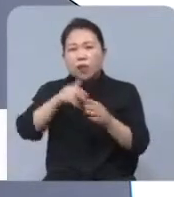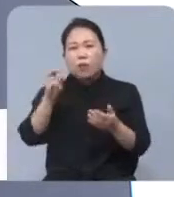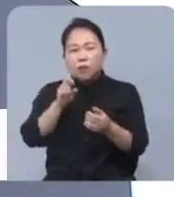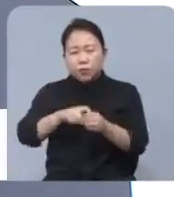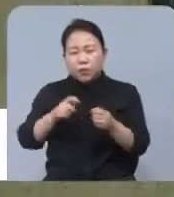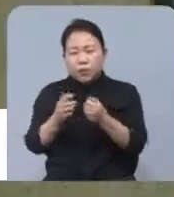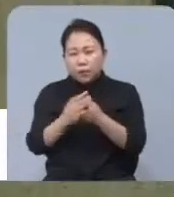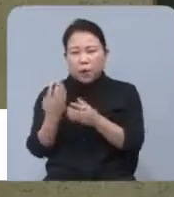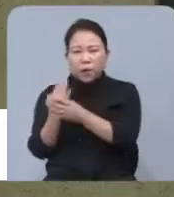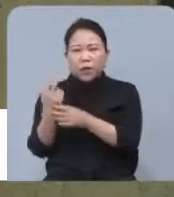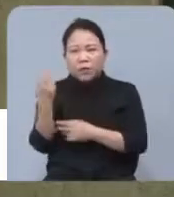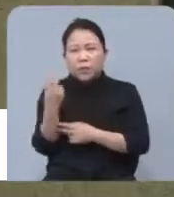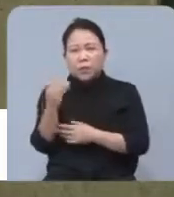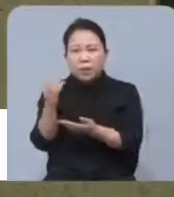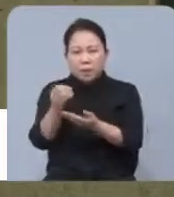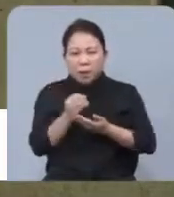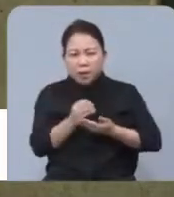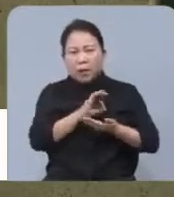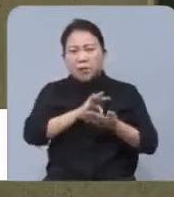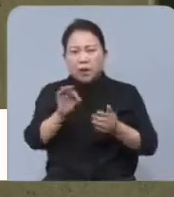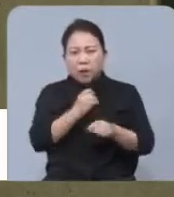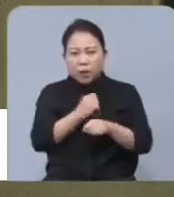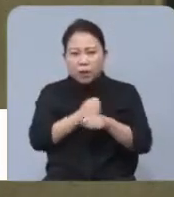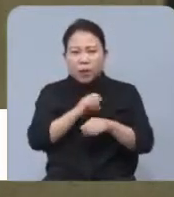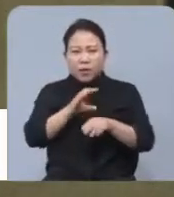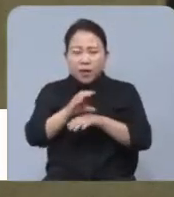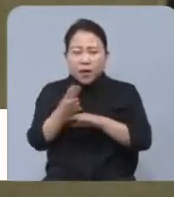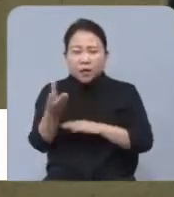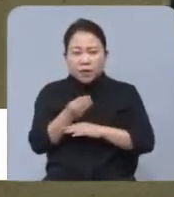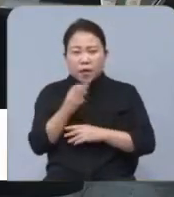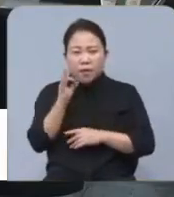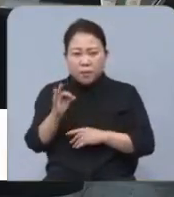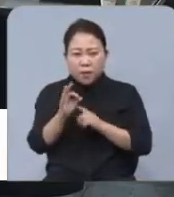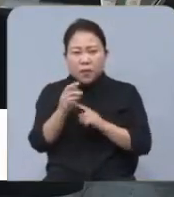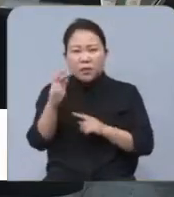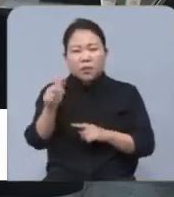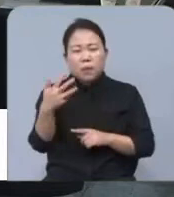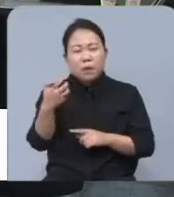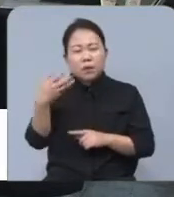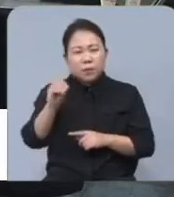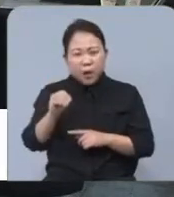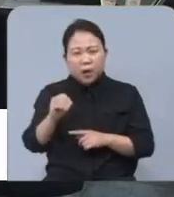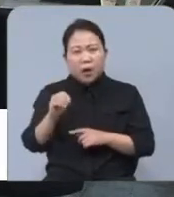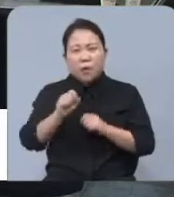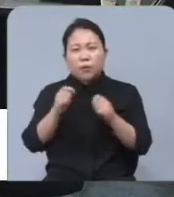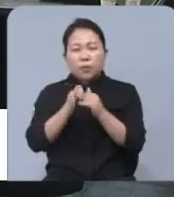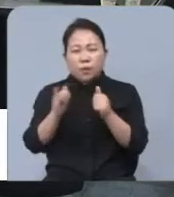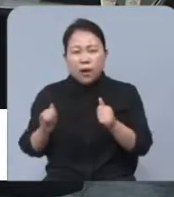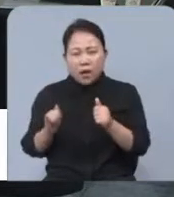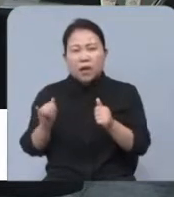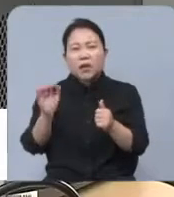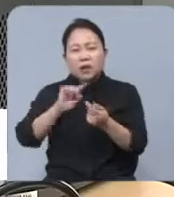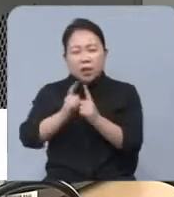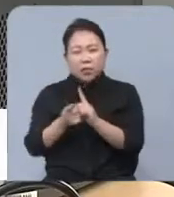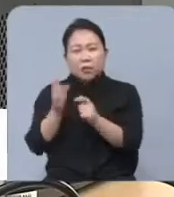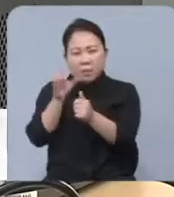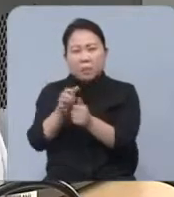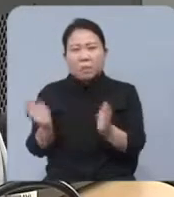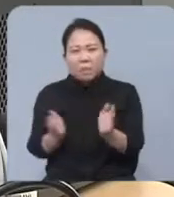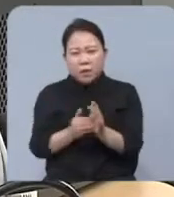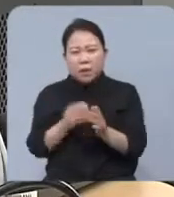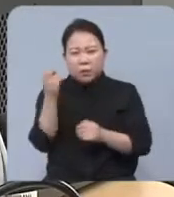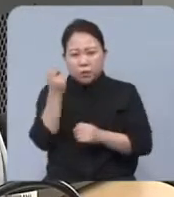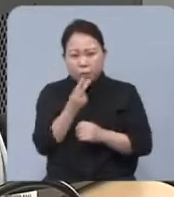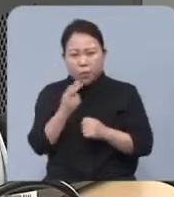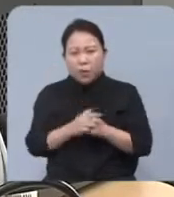2000만원을 받아 사용하고 차량 임차 b 7백 80만원을 선거운동원 의 대납 시킨 혐의를 받고 있습니다 이와